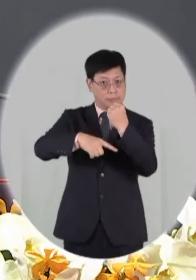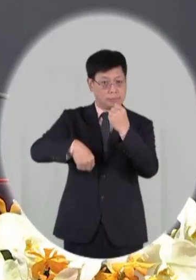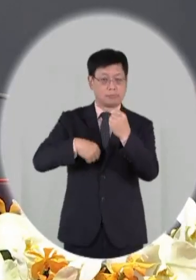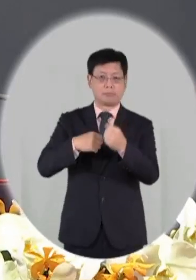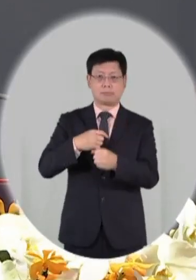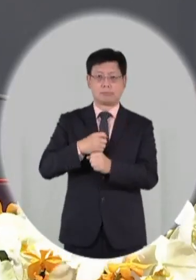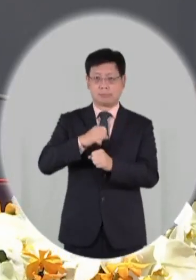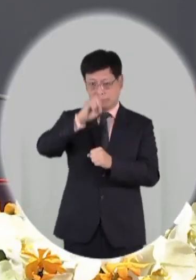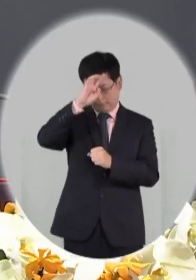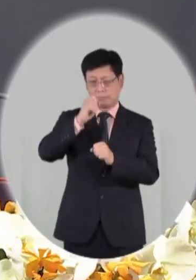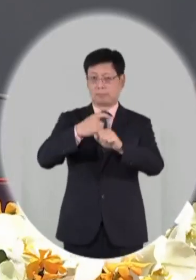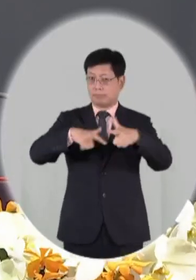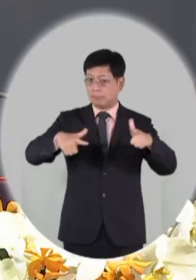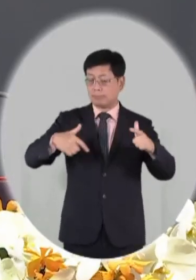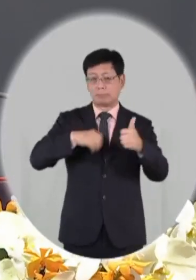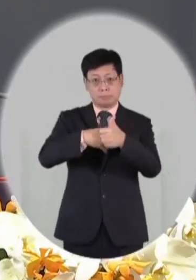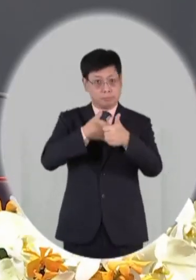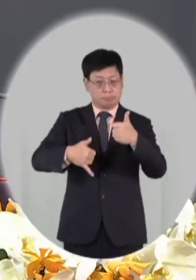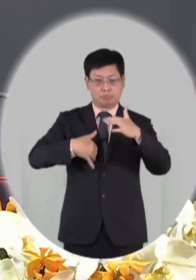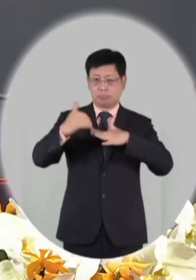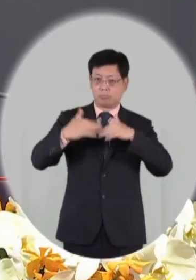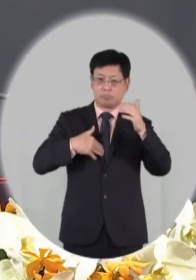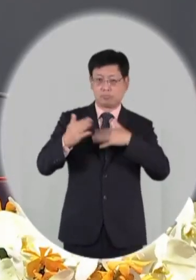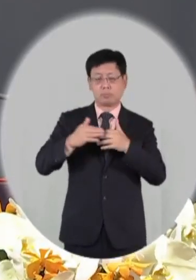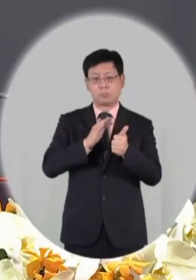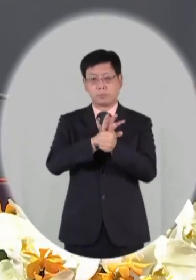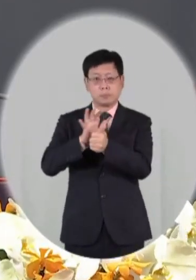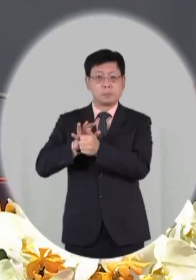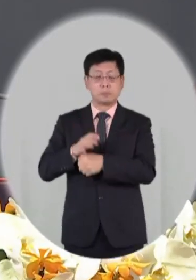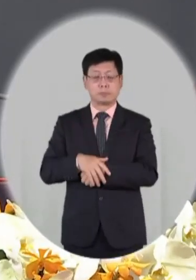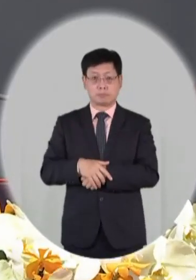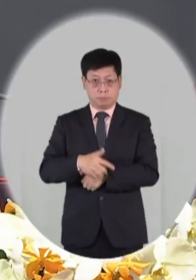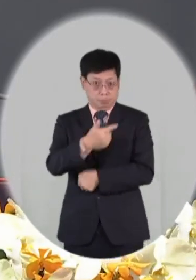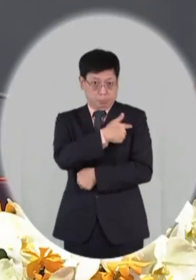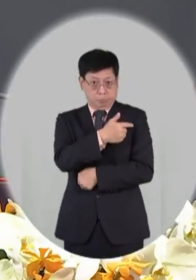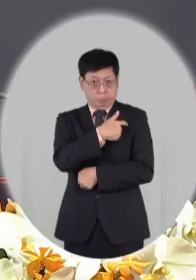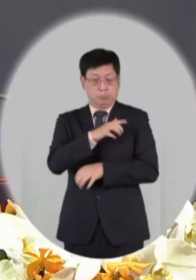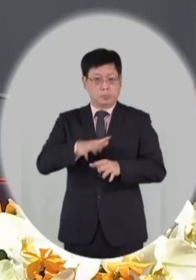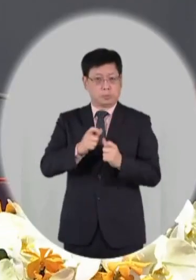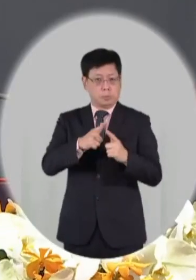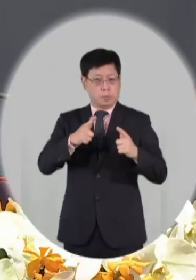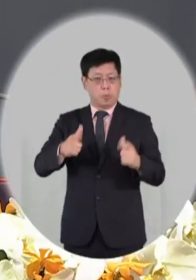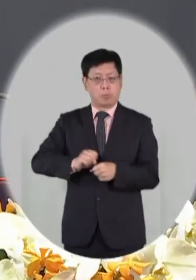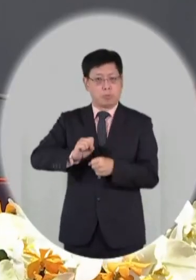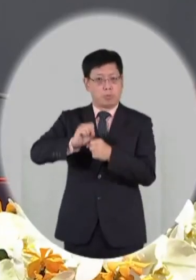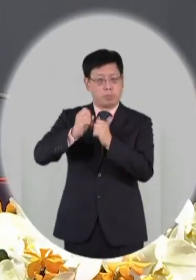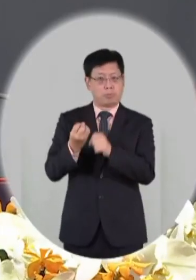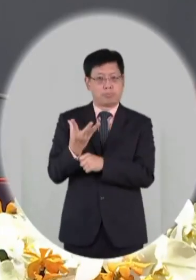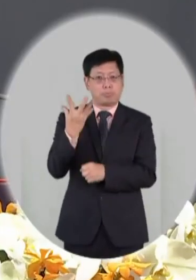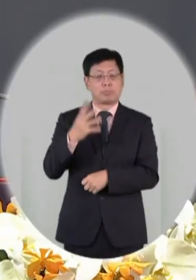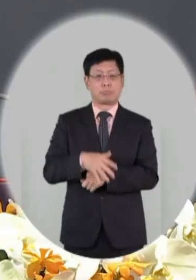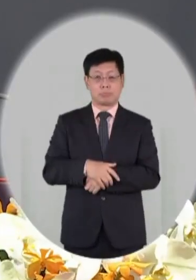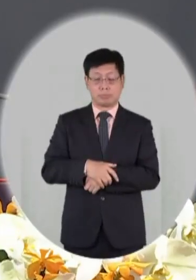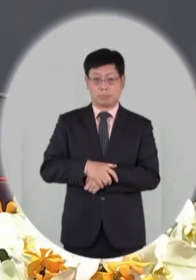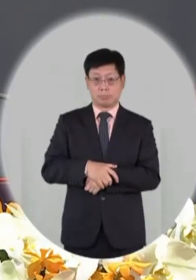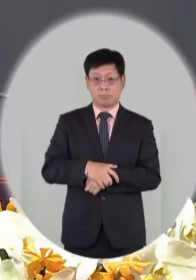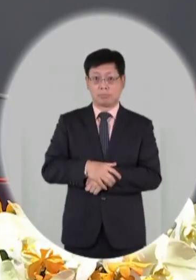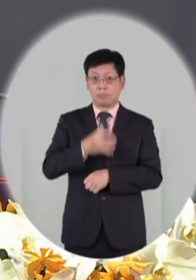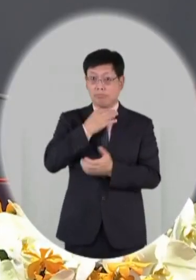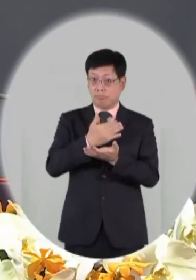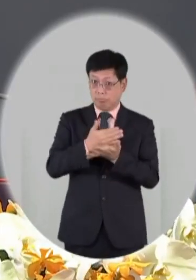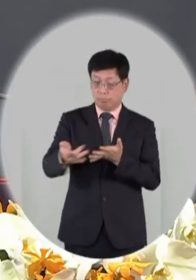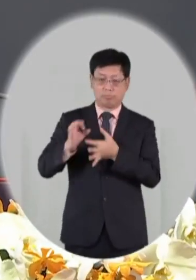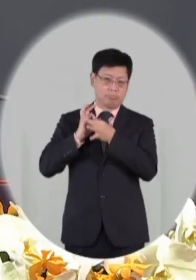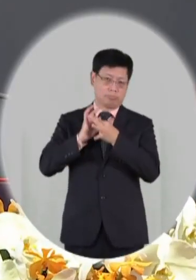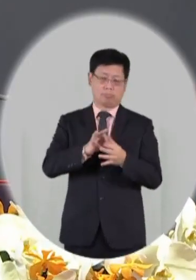各党派委员的合作，疫苗覆盖率不断提升，纾困持